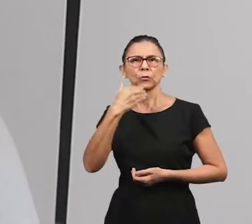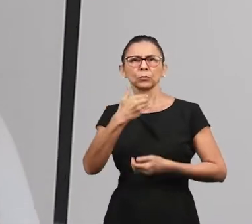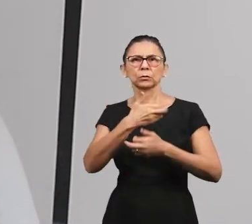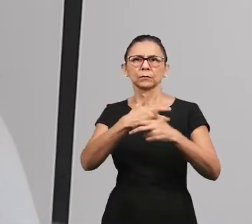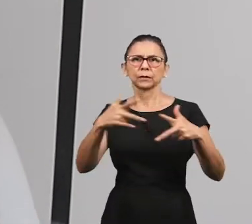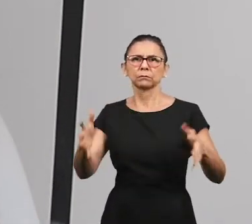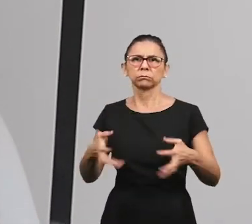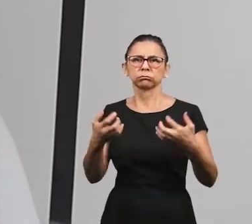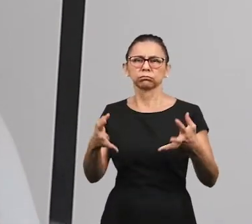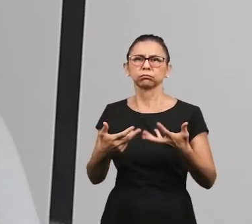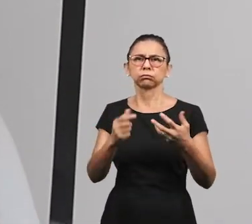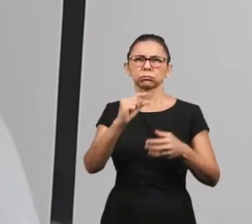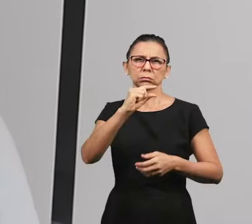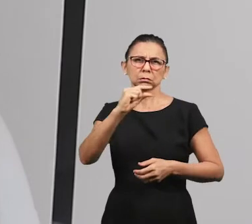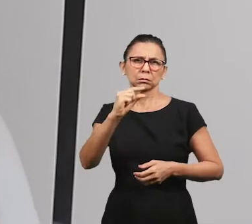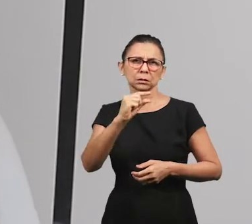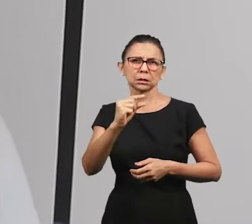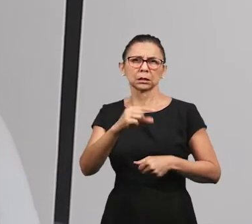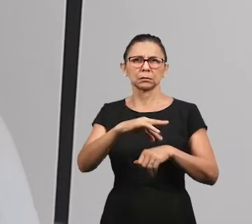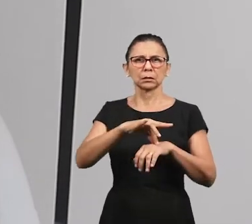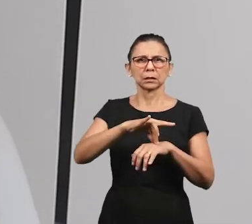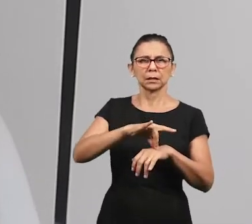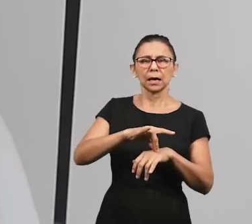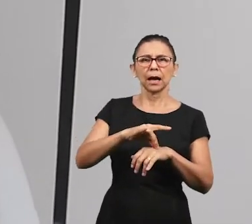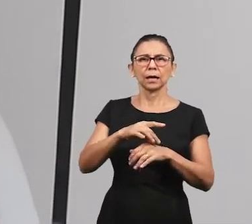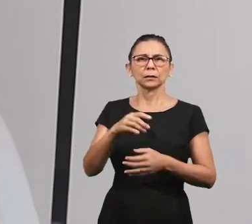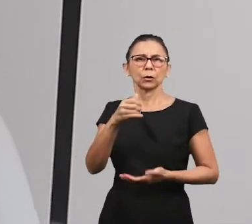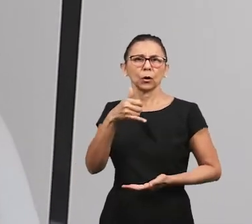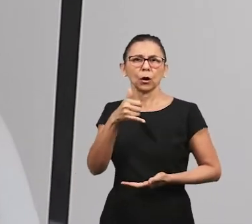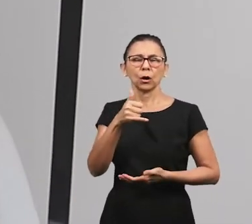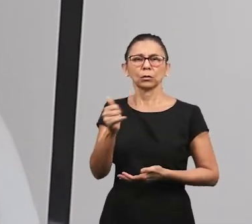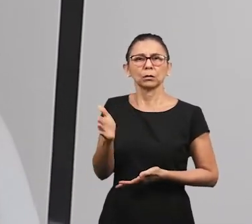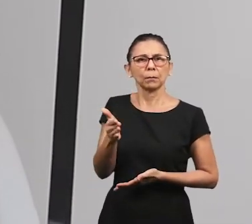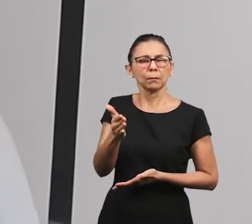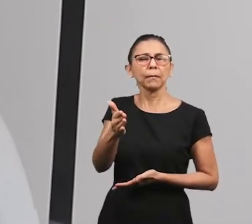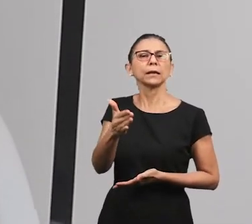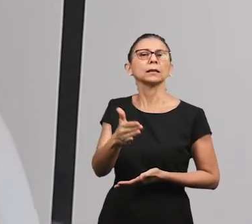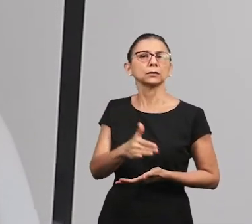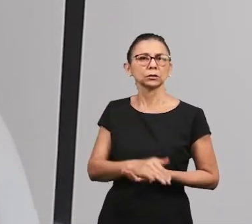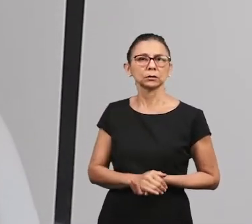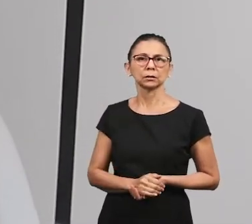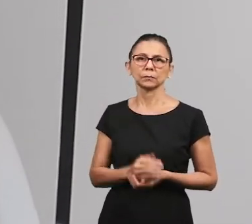питания малышей были фрукты, овощи, яйца,